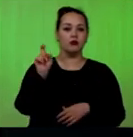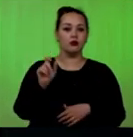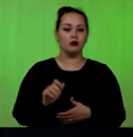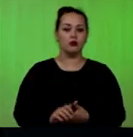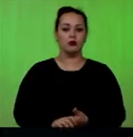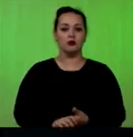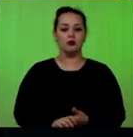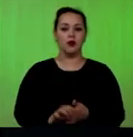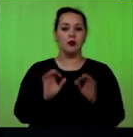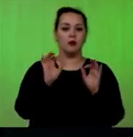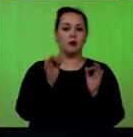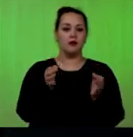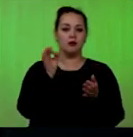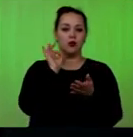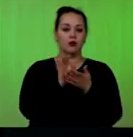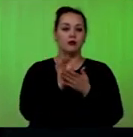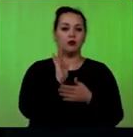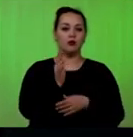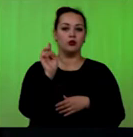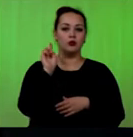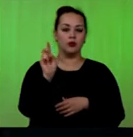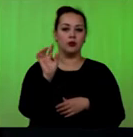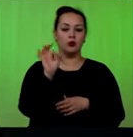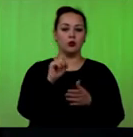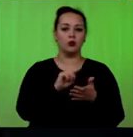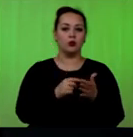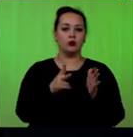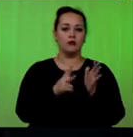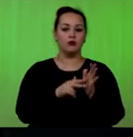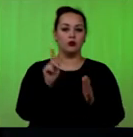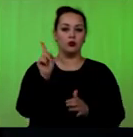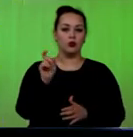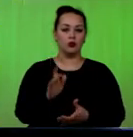правильный вариант будет b 0,08